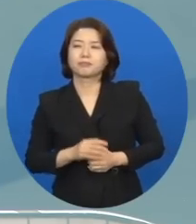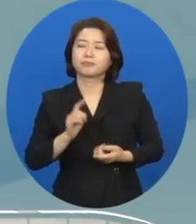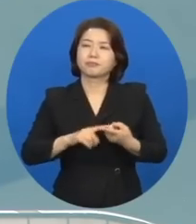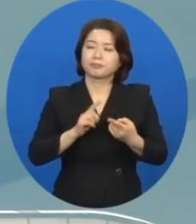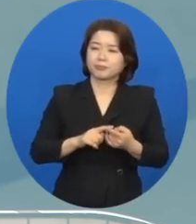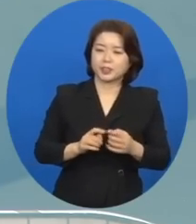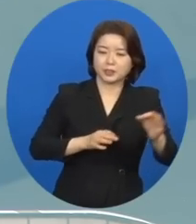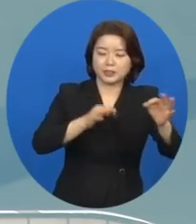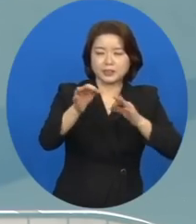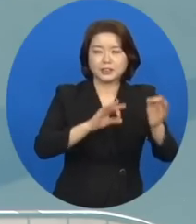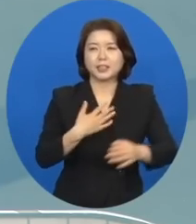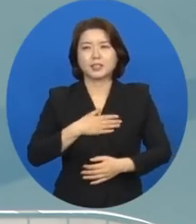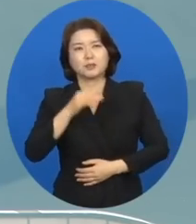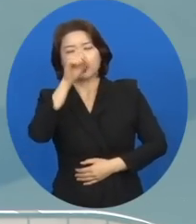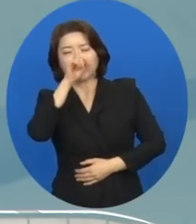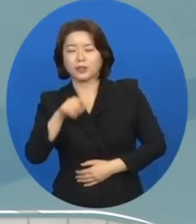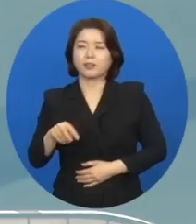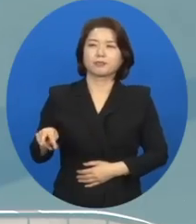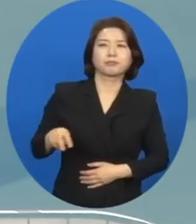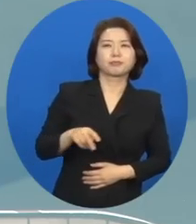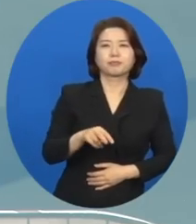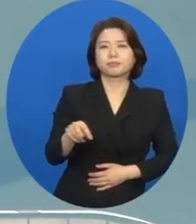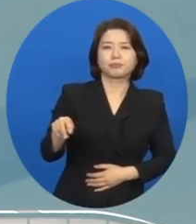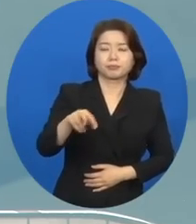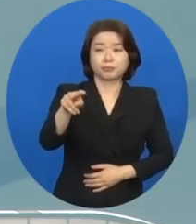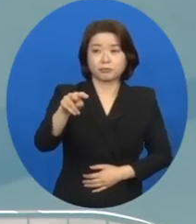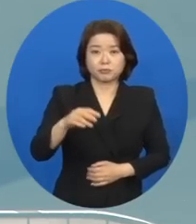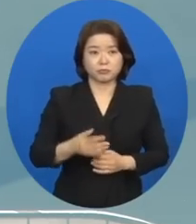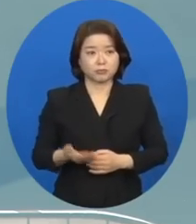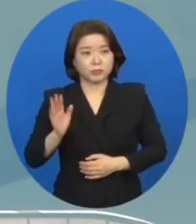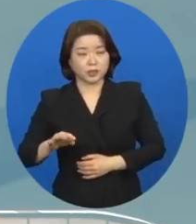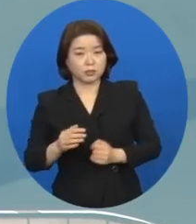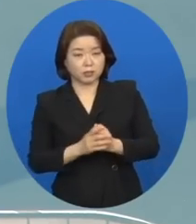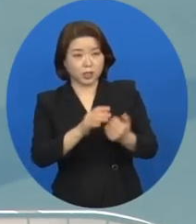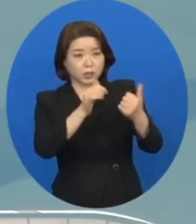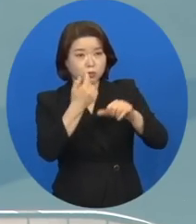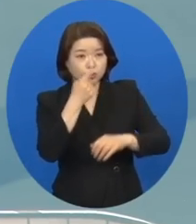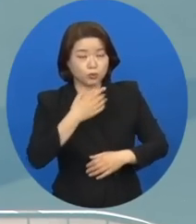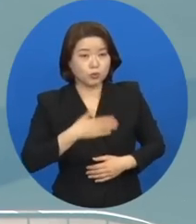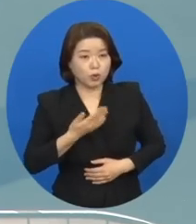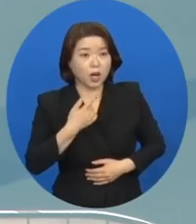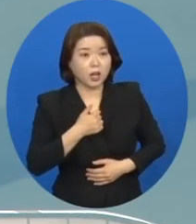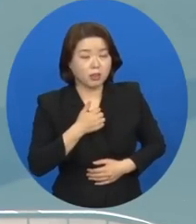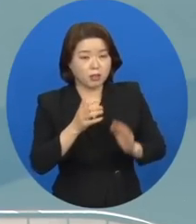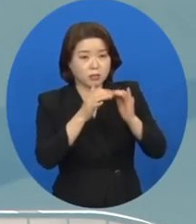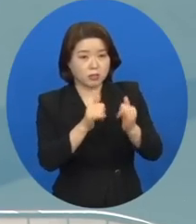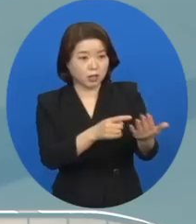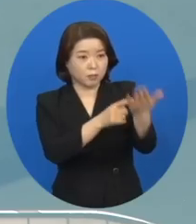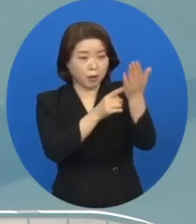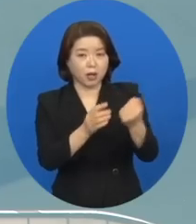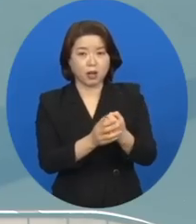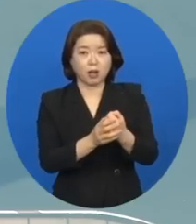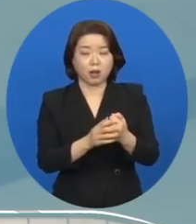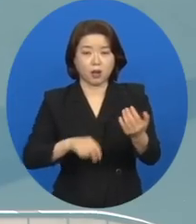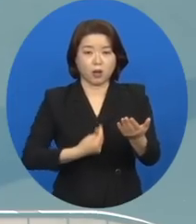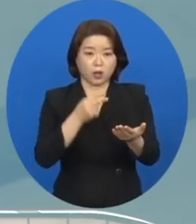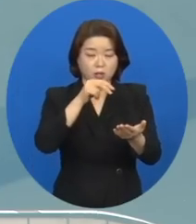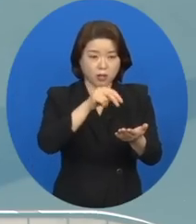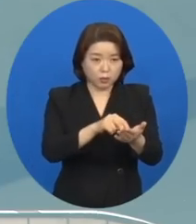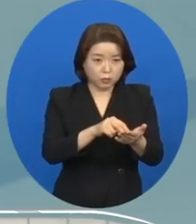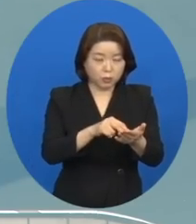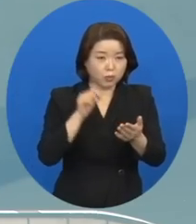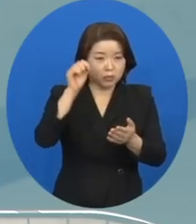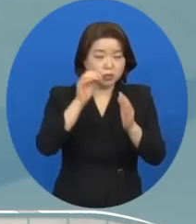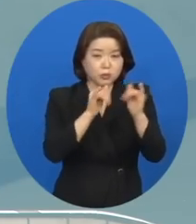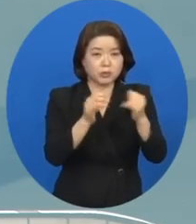좋게 걸어갑니다. 그런데 죽은 줄만 알았던 사람이 등장하죠. 독립군 안 오균이